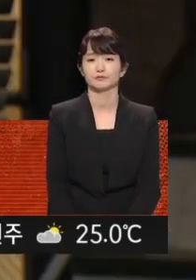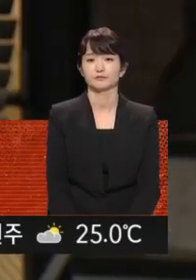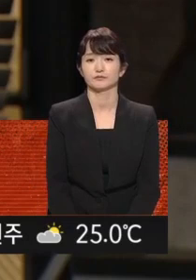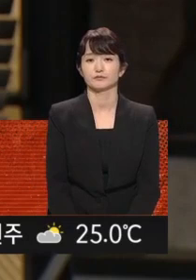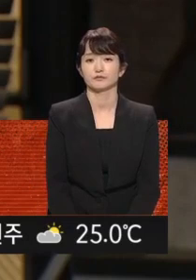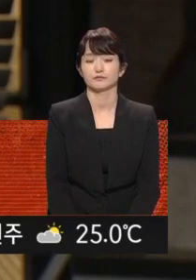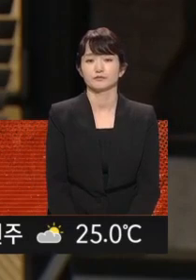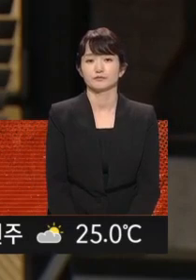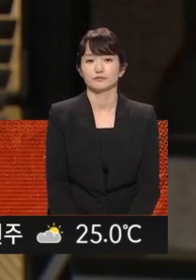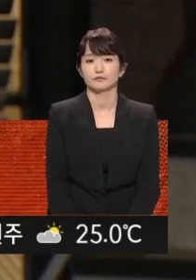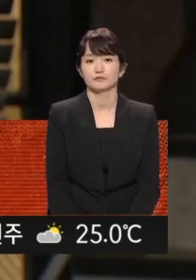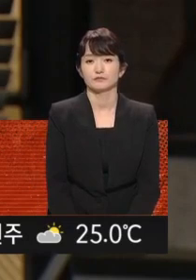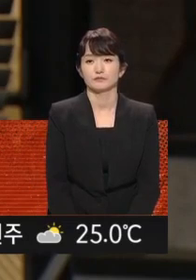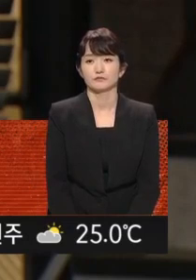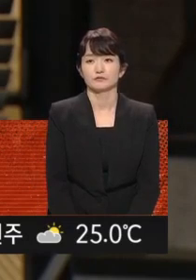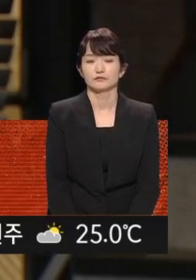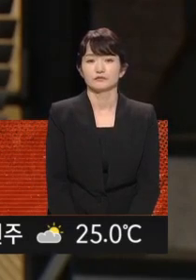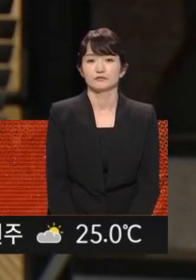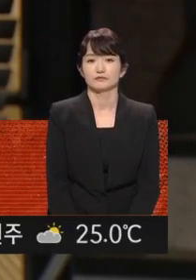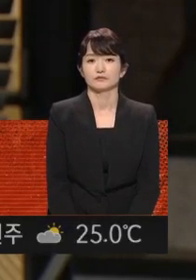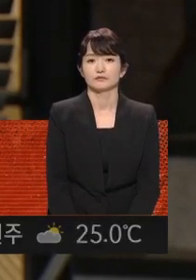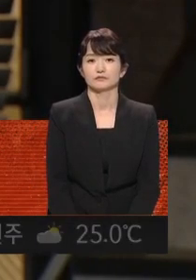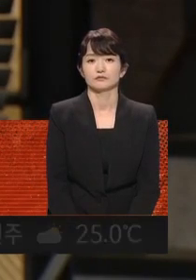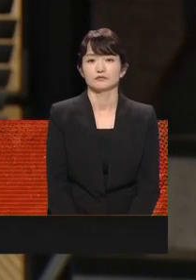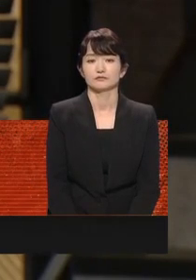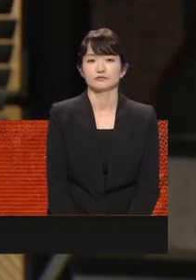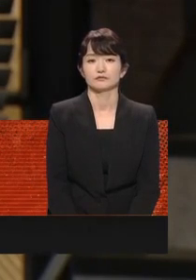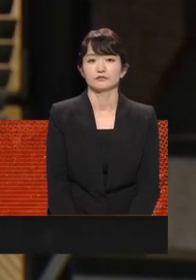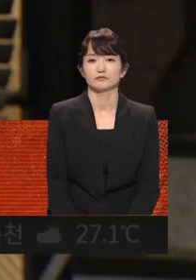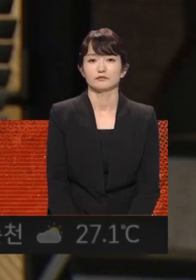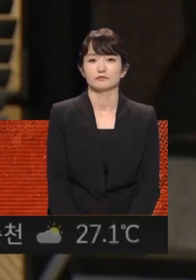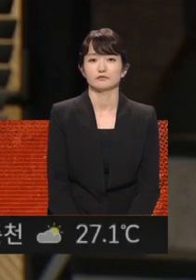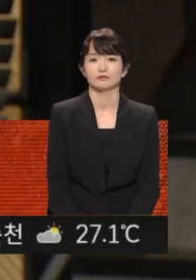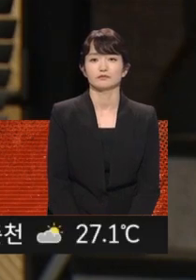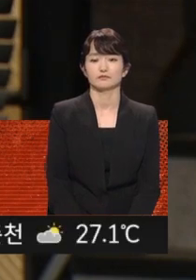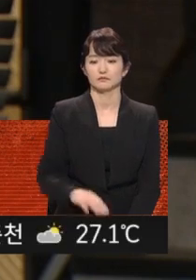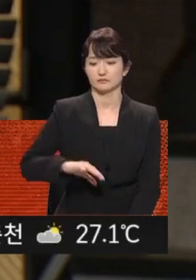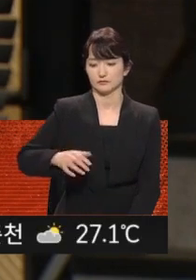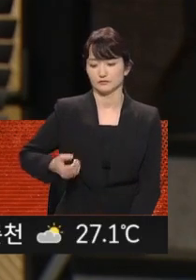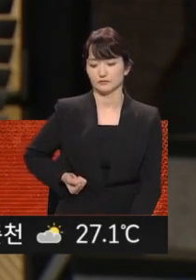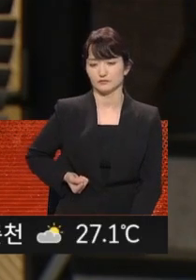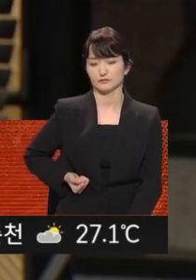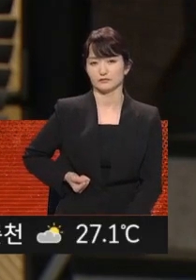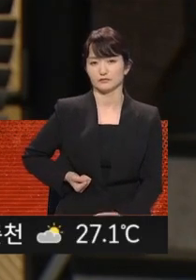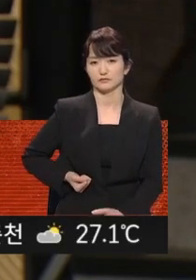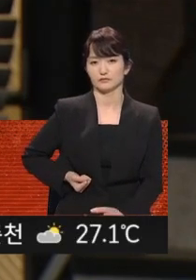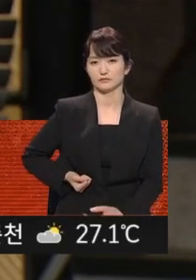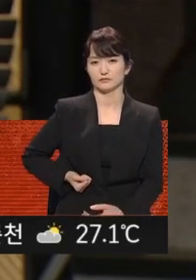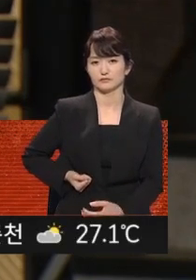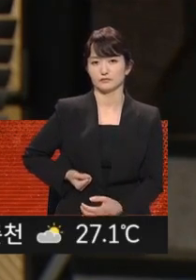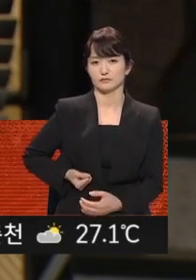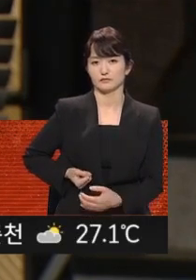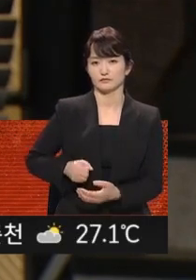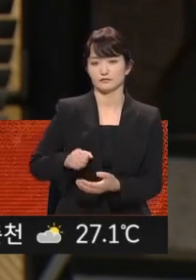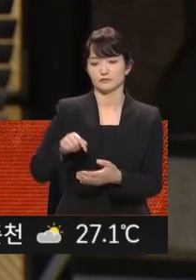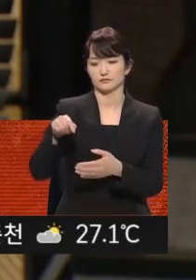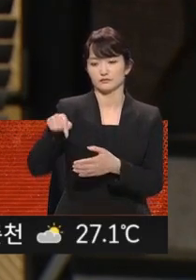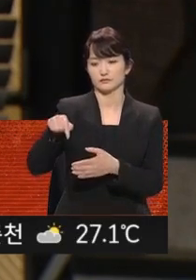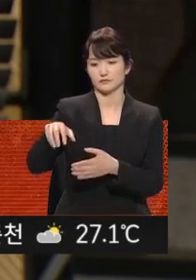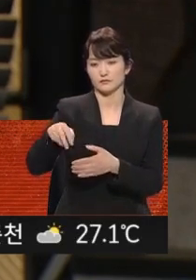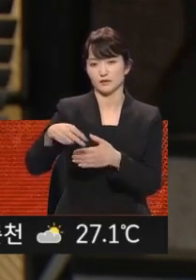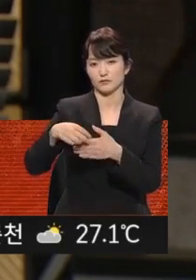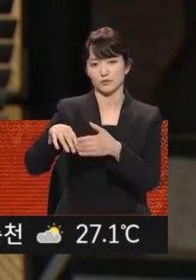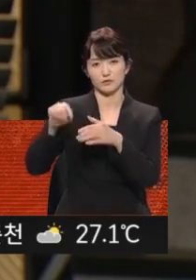아니죠 적어도 이제 그쪽에 가게 된다면 이제 아무래도 좀 불안하니까 뭐 여러 명이 같이 간다던가 아니면 적어도 이제 영어가